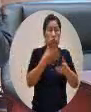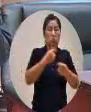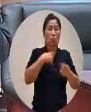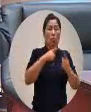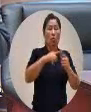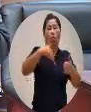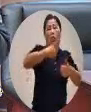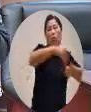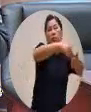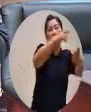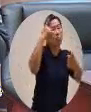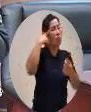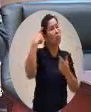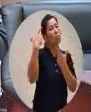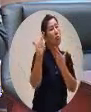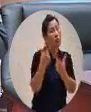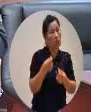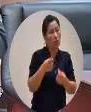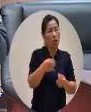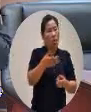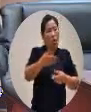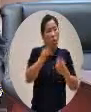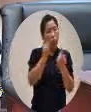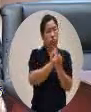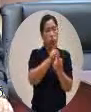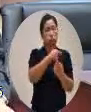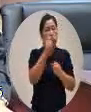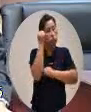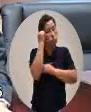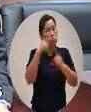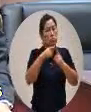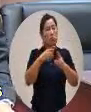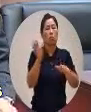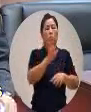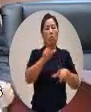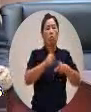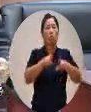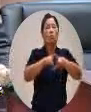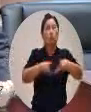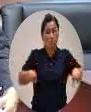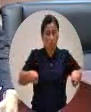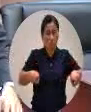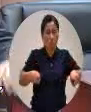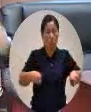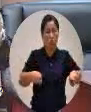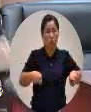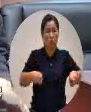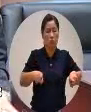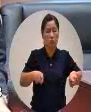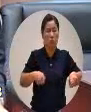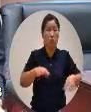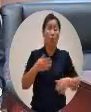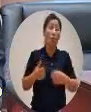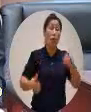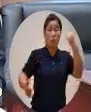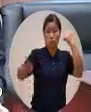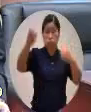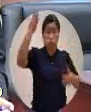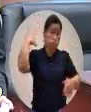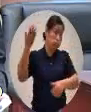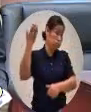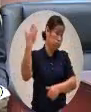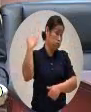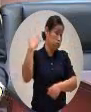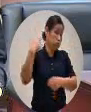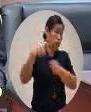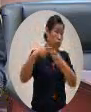這個對他們來講是非常不公平的這過去的這一兩個禮拜